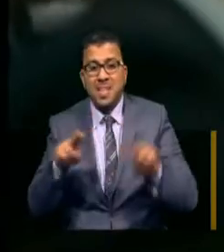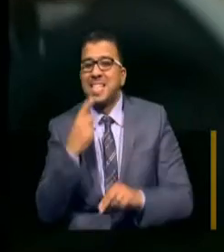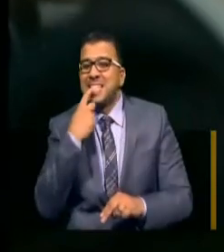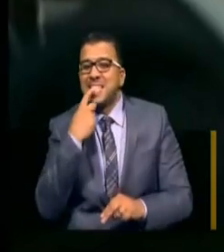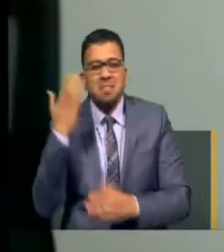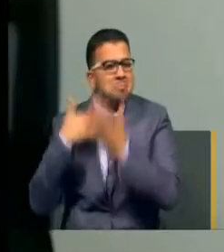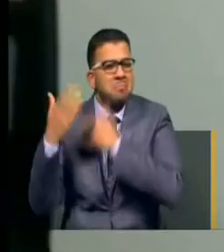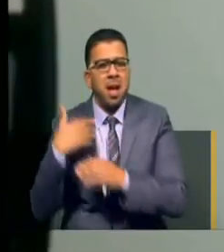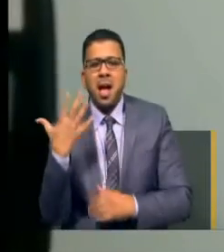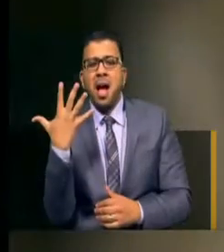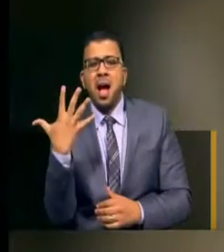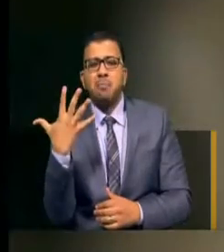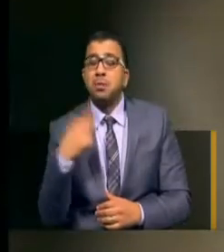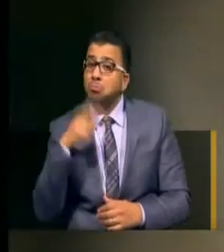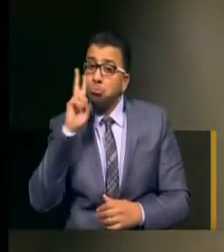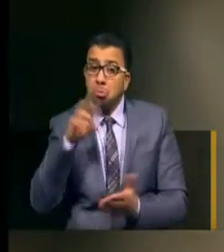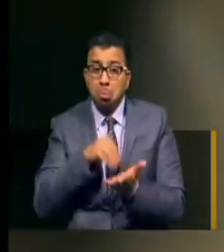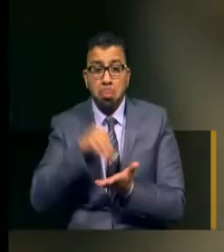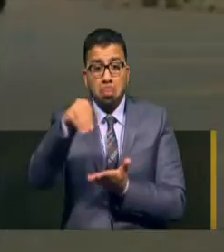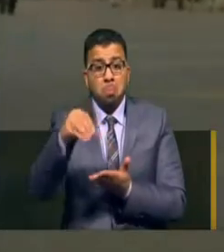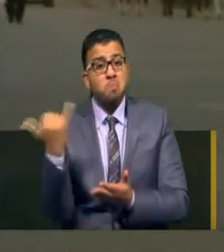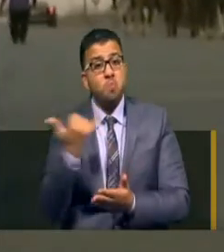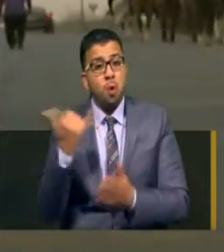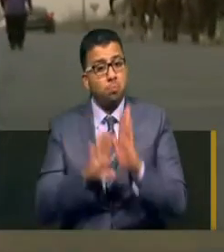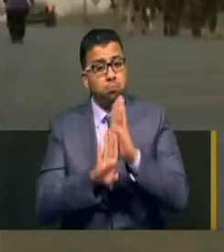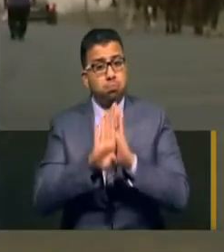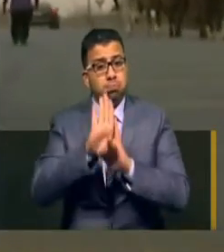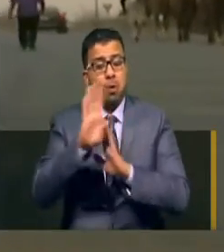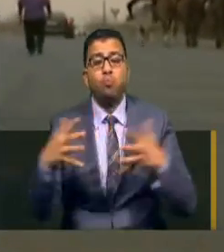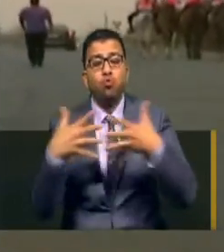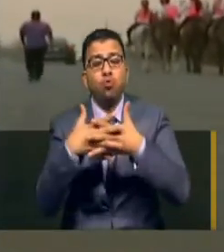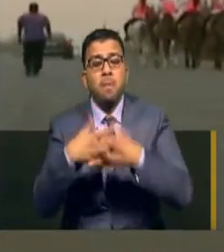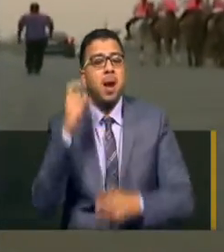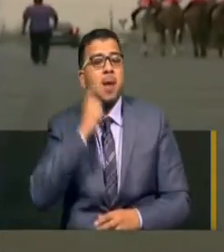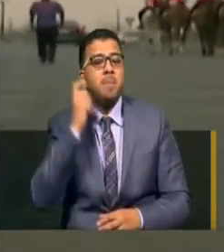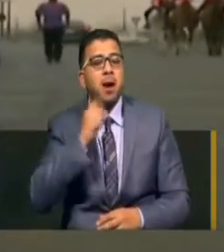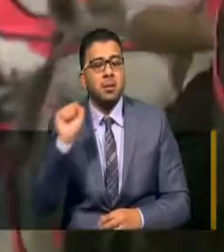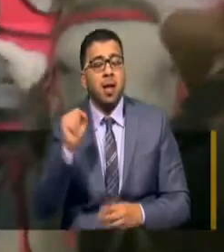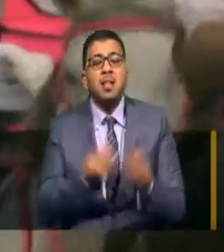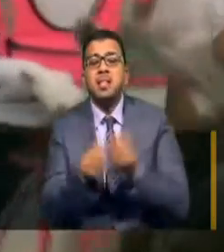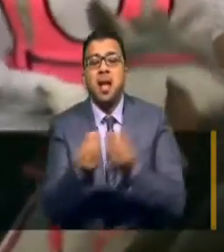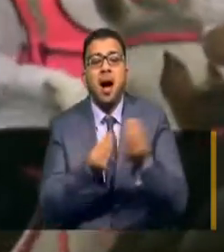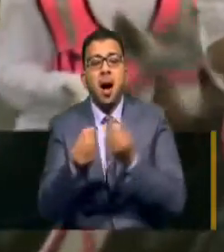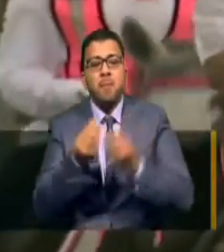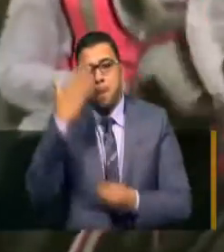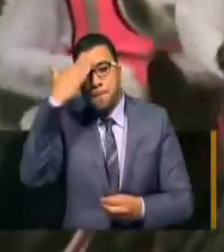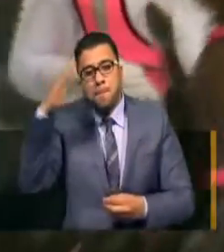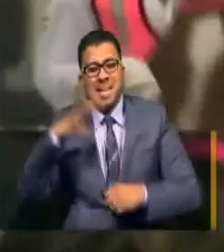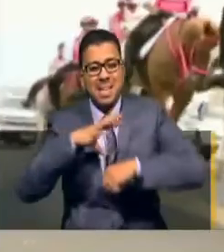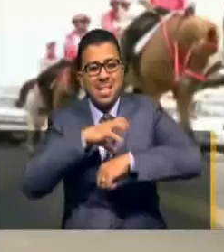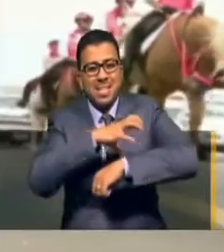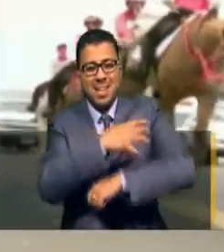الخمس الماضية والنقلة النوعية التي حدثتها في المجتمع الإماراتي فيما يخص التعامل مع مرض سرطان